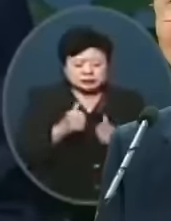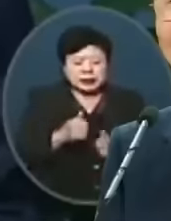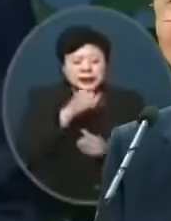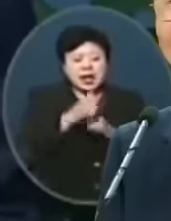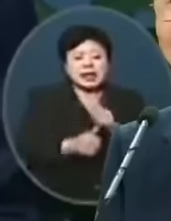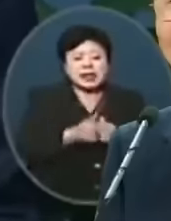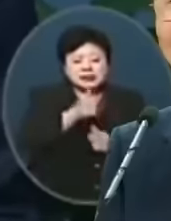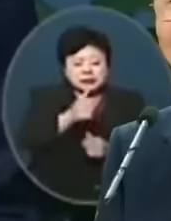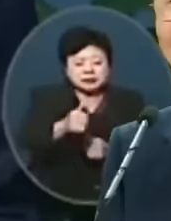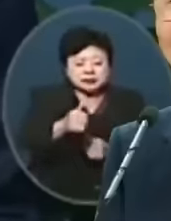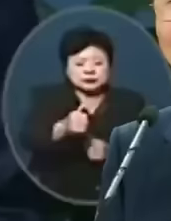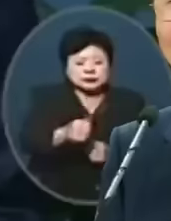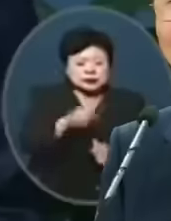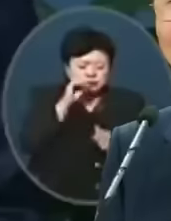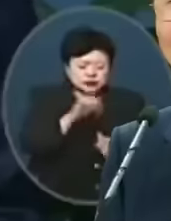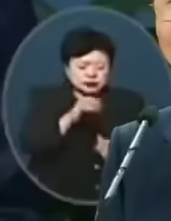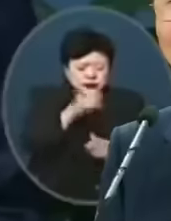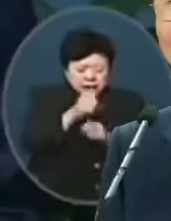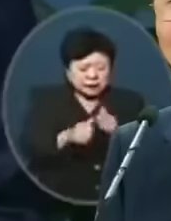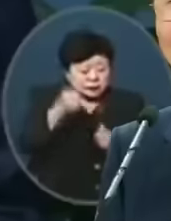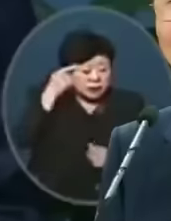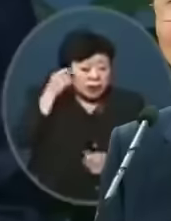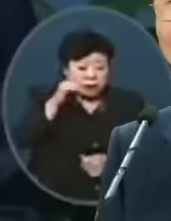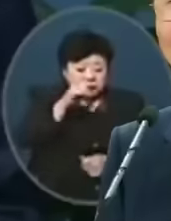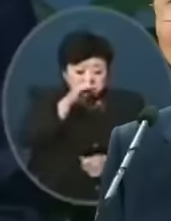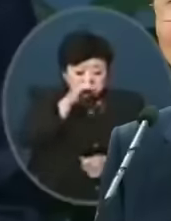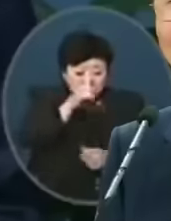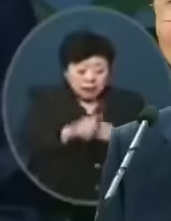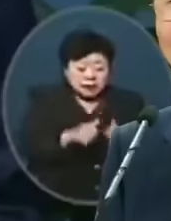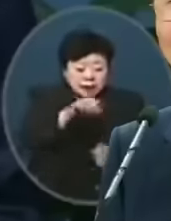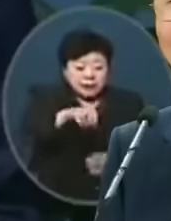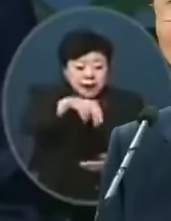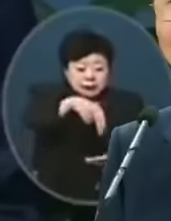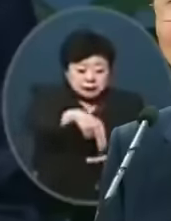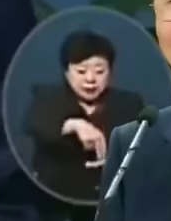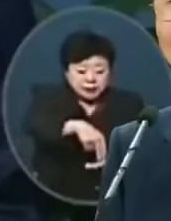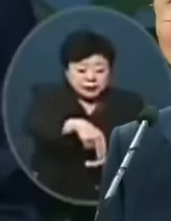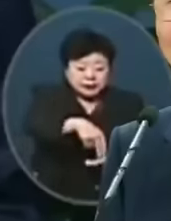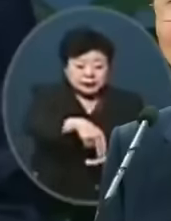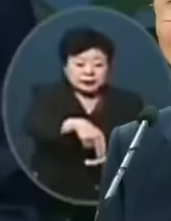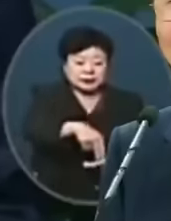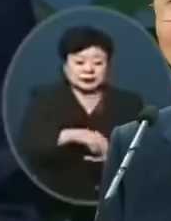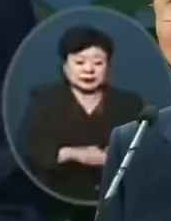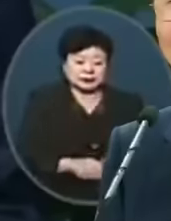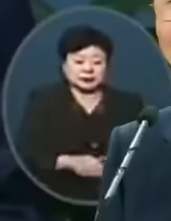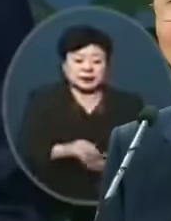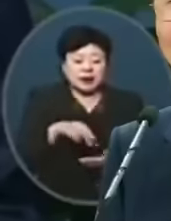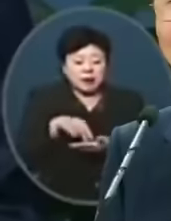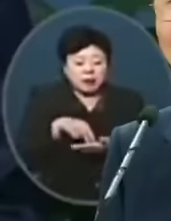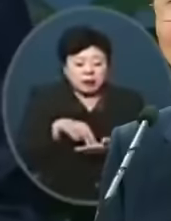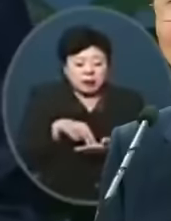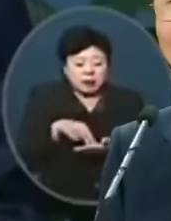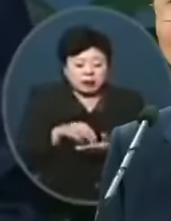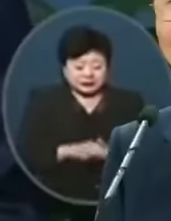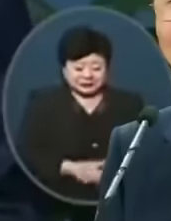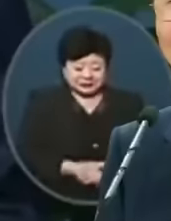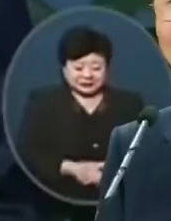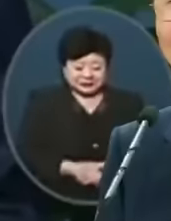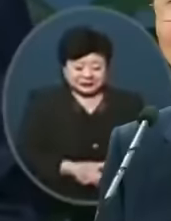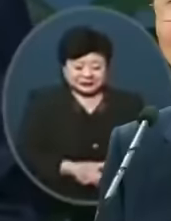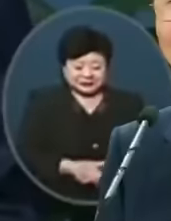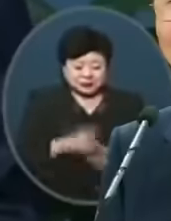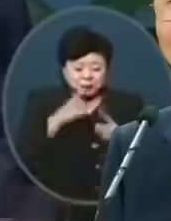하나님, 늘 꾸짖는 하나님으로 생각하고 하나님 앞에서 벌벌 떨었습니다.